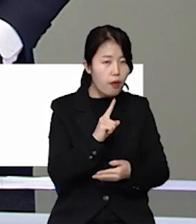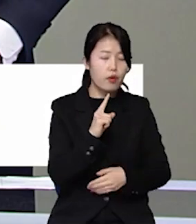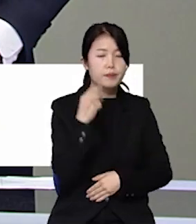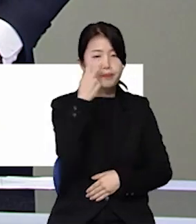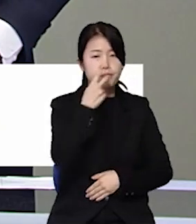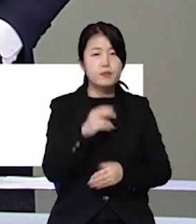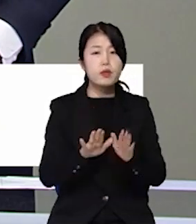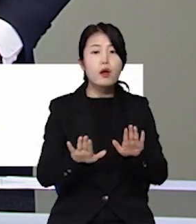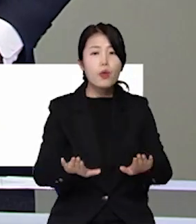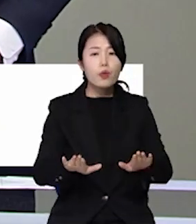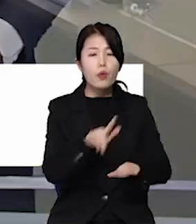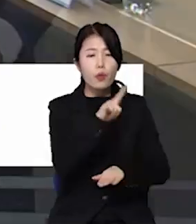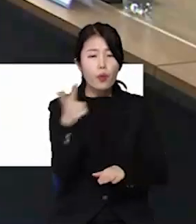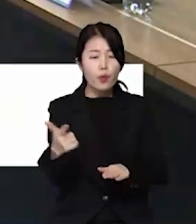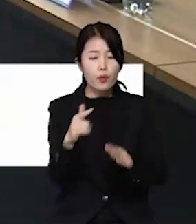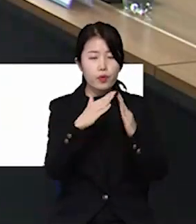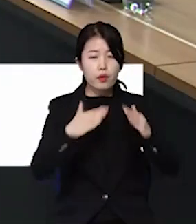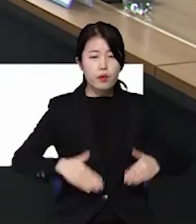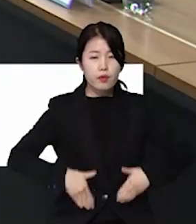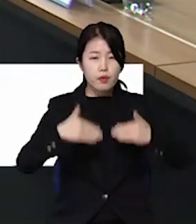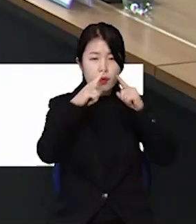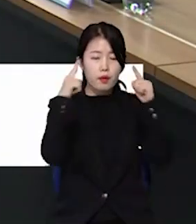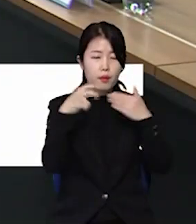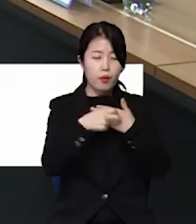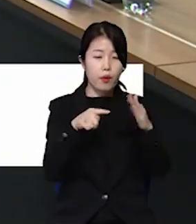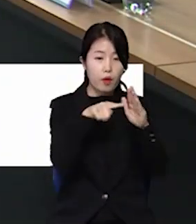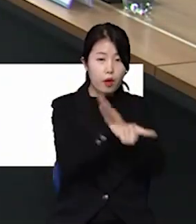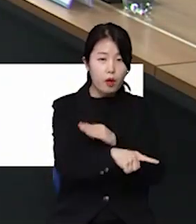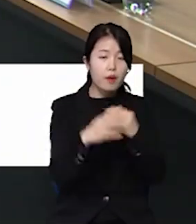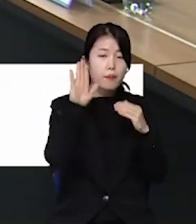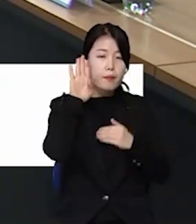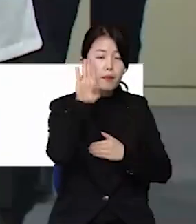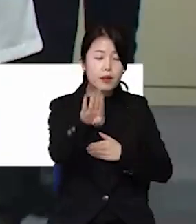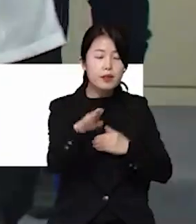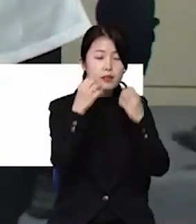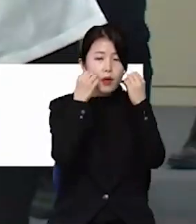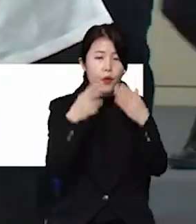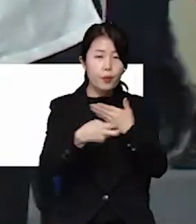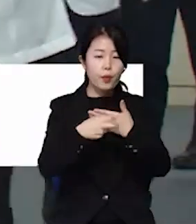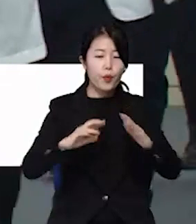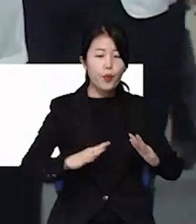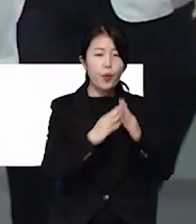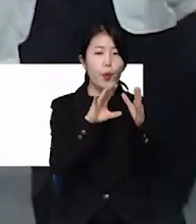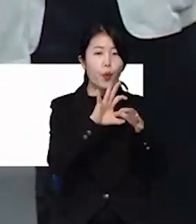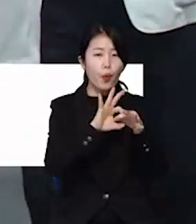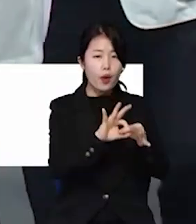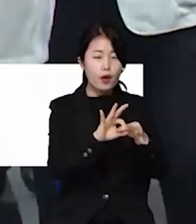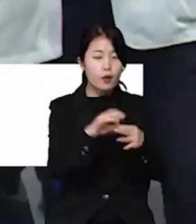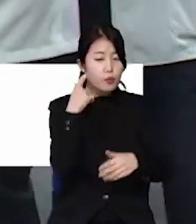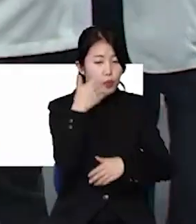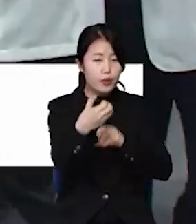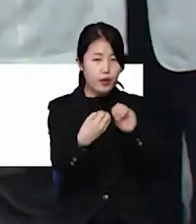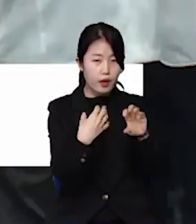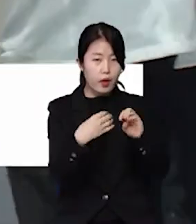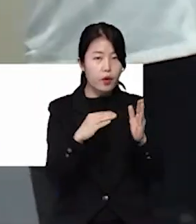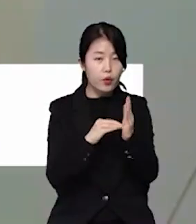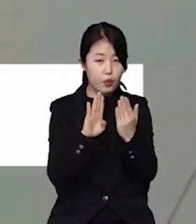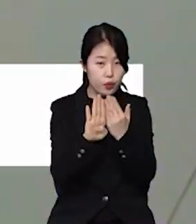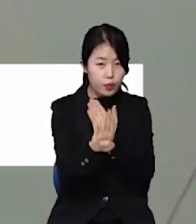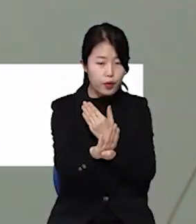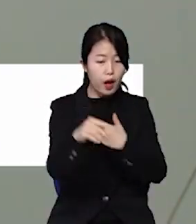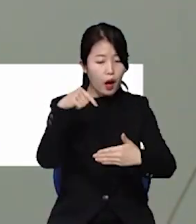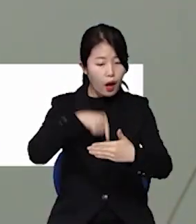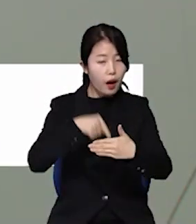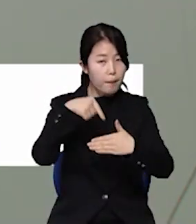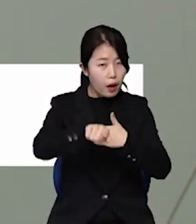한국개발연구원은 오늘 오후 전남대병원을 찾아 미래형 뉴 스마트 병원 신축 사업 계획과 관련한 질의응답 뒤 병원 내 외부 시설에